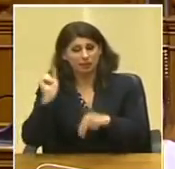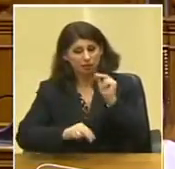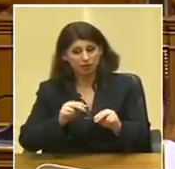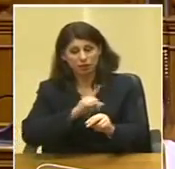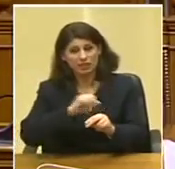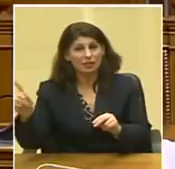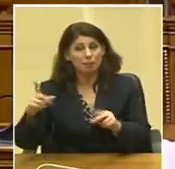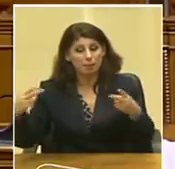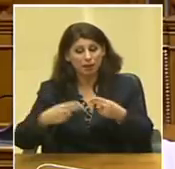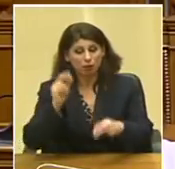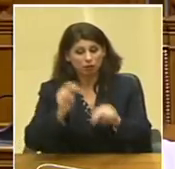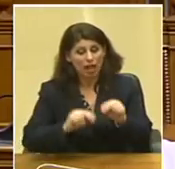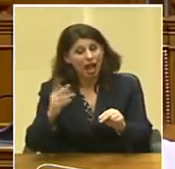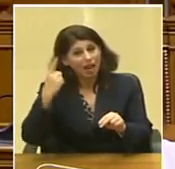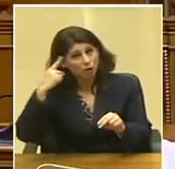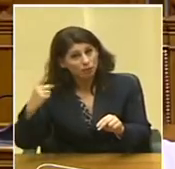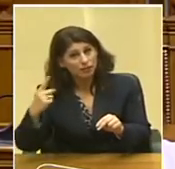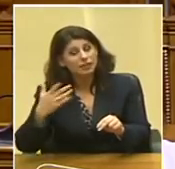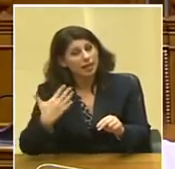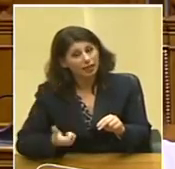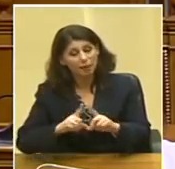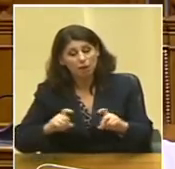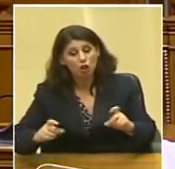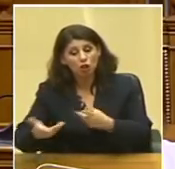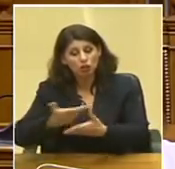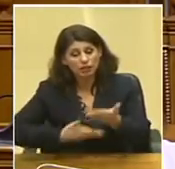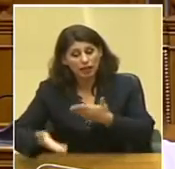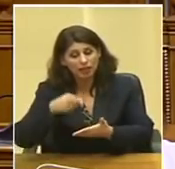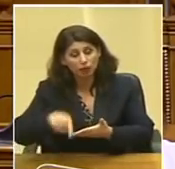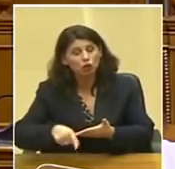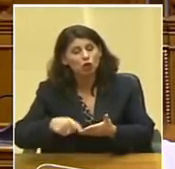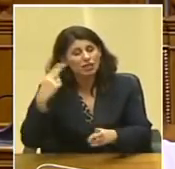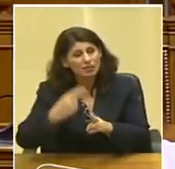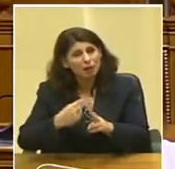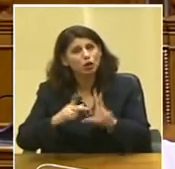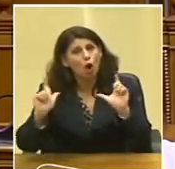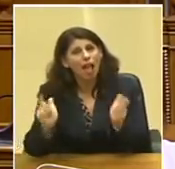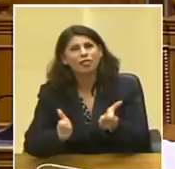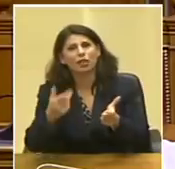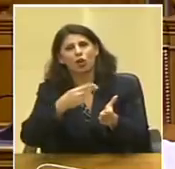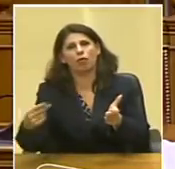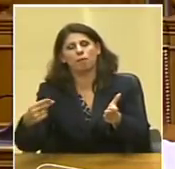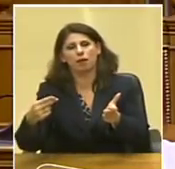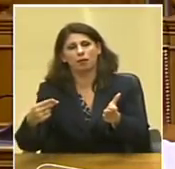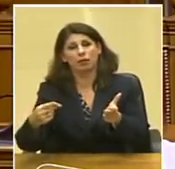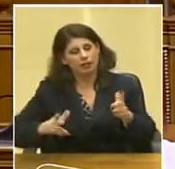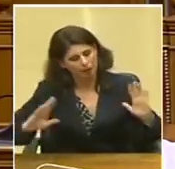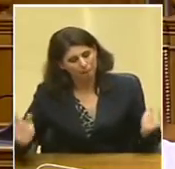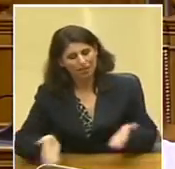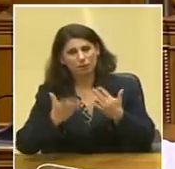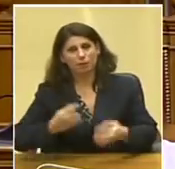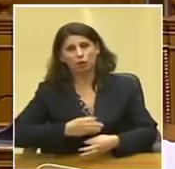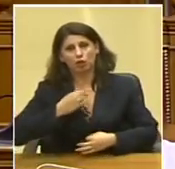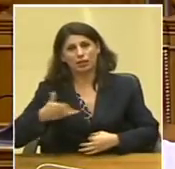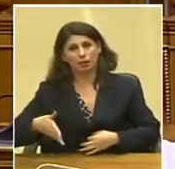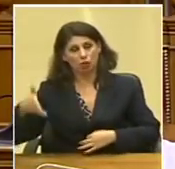αν νομίζετε ότι είναι προϊόν συναλλαγής για ένα τόσο κρίσιμο εθνικό θέμα. Και εν πάση περιπτώσει, κύριε